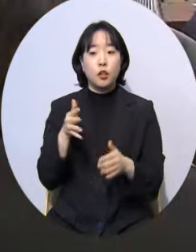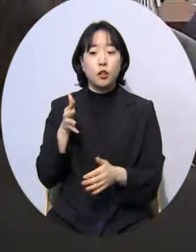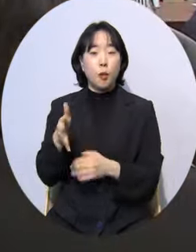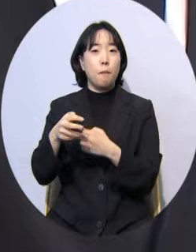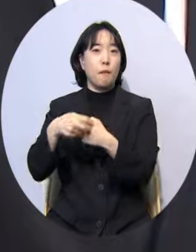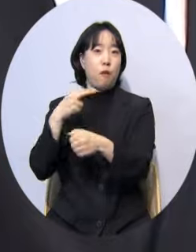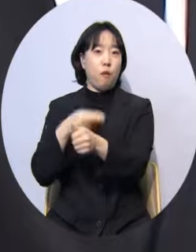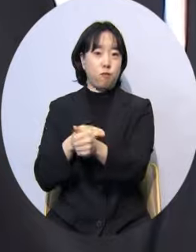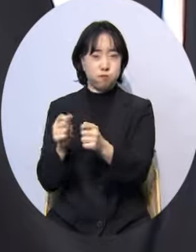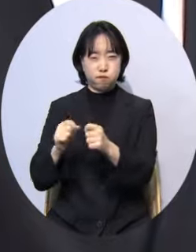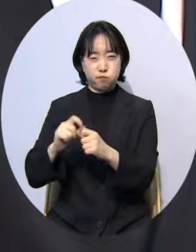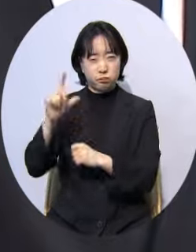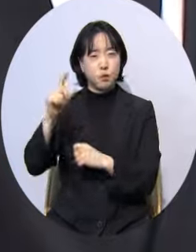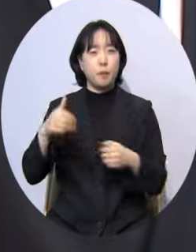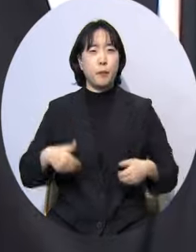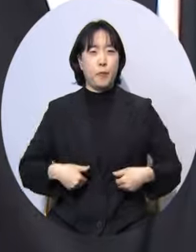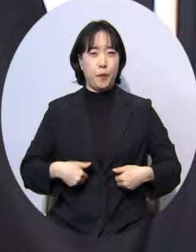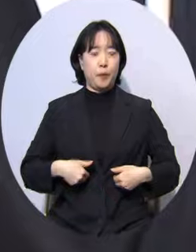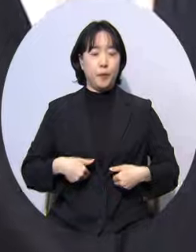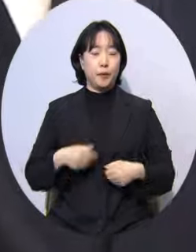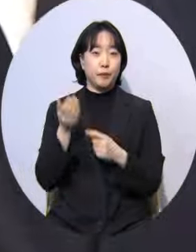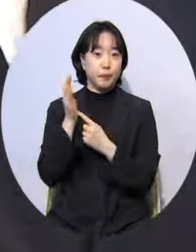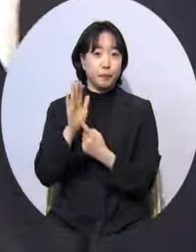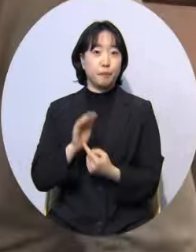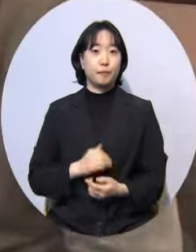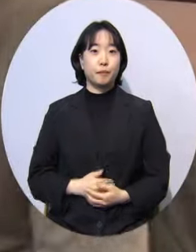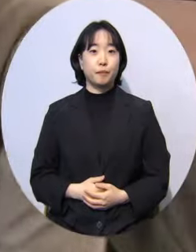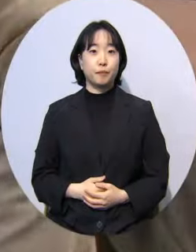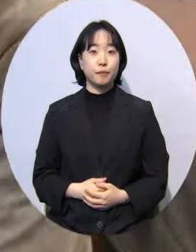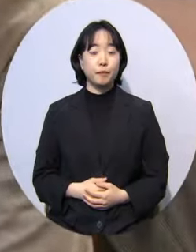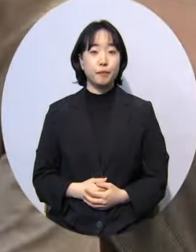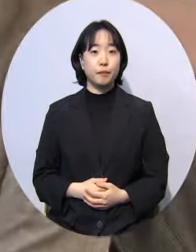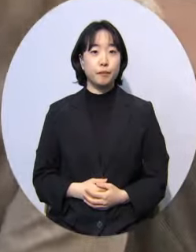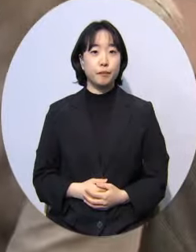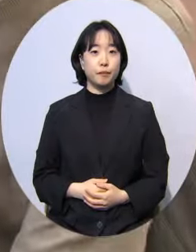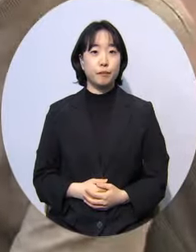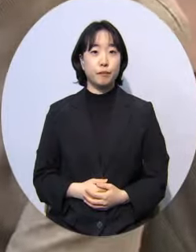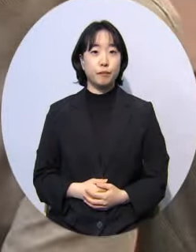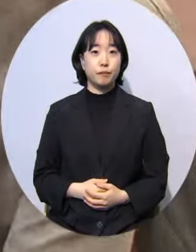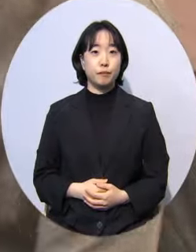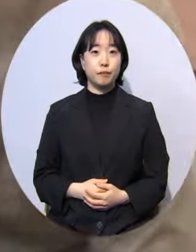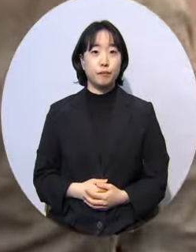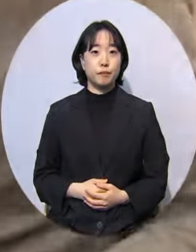필요하다는 구상을 다시 한번 강조했습니다 KTB 김경호입니다